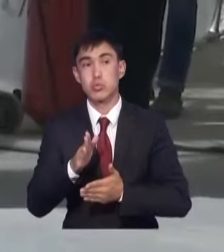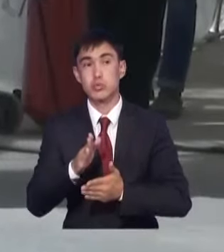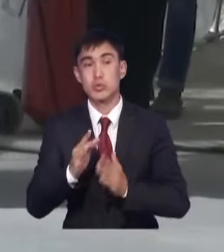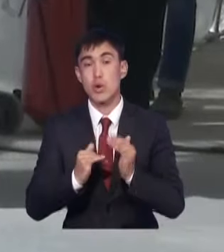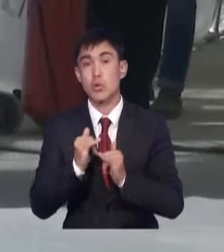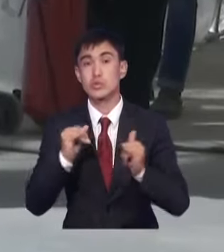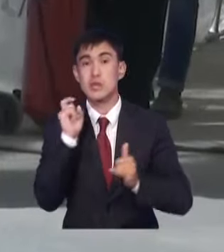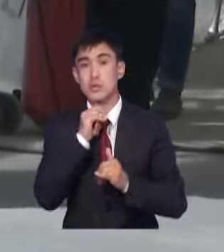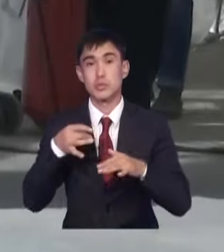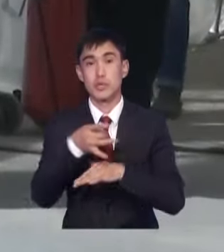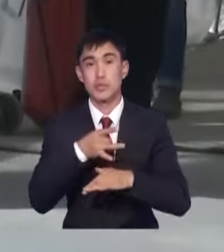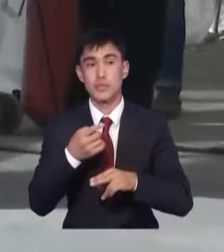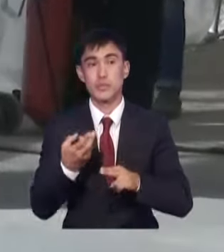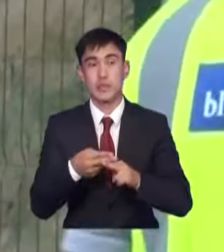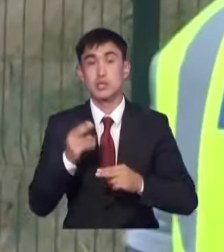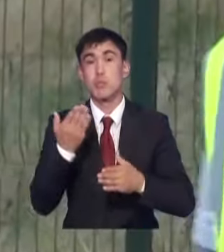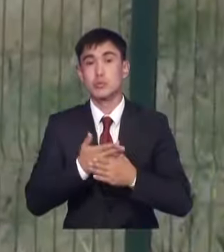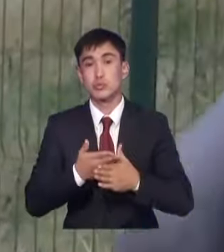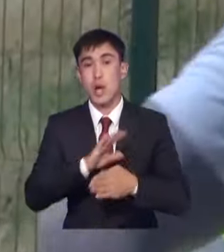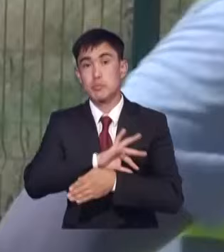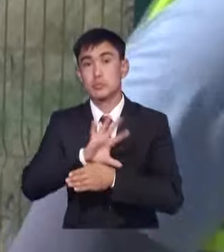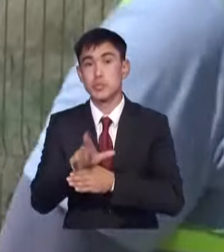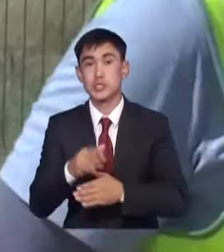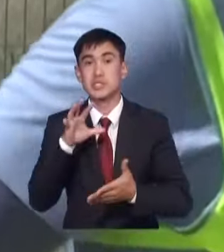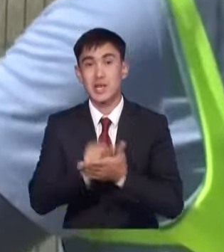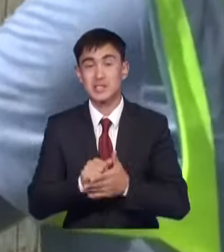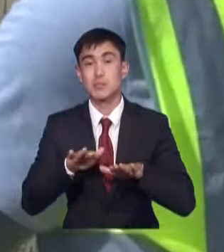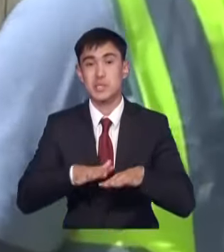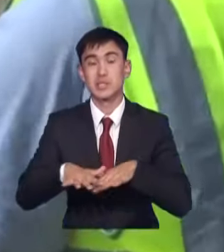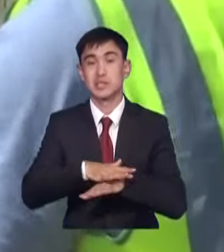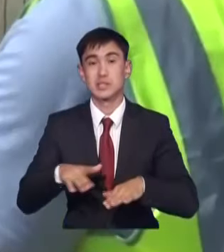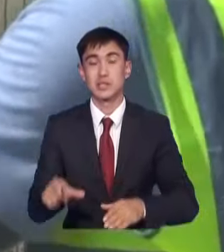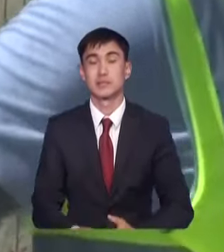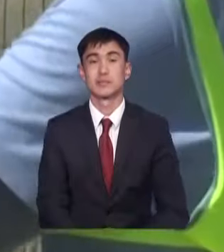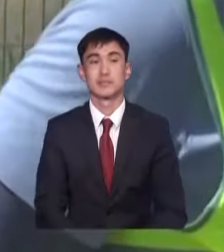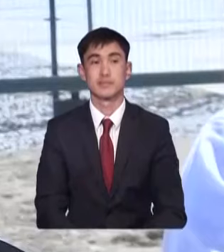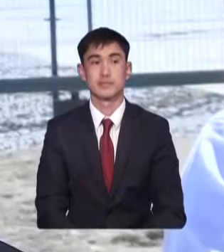на росте экономики региона а также поспособствует обеспечению занятости местных